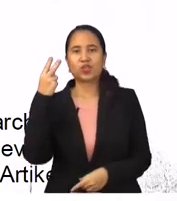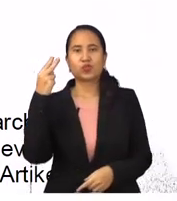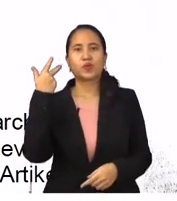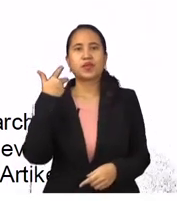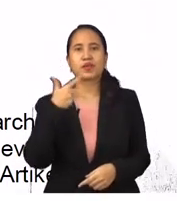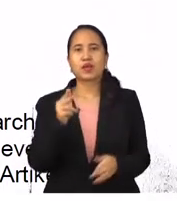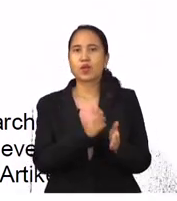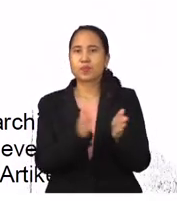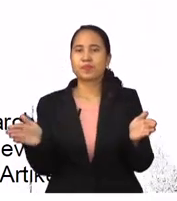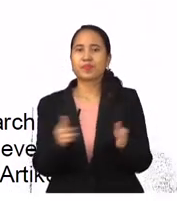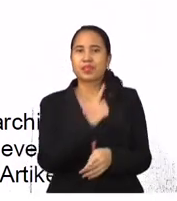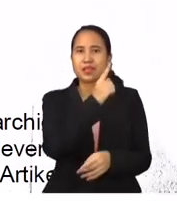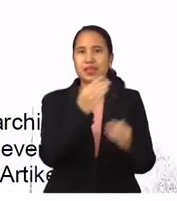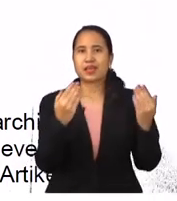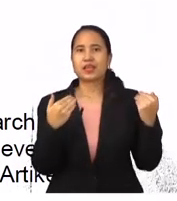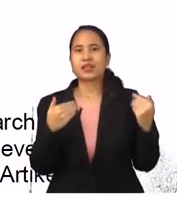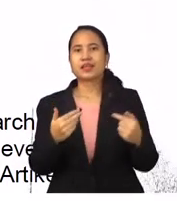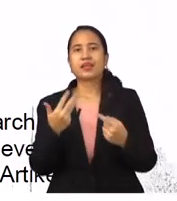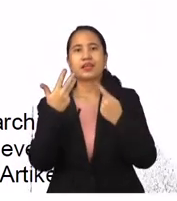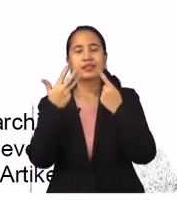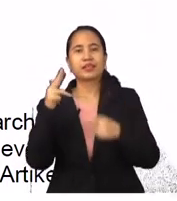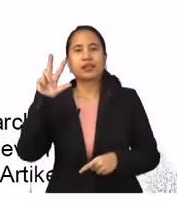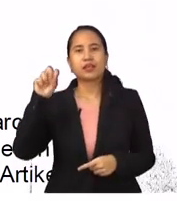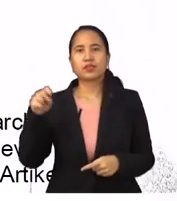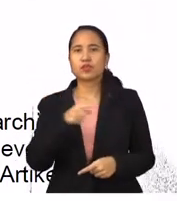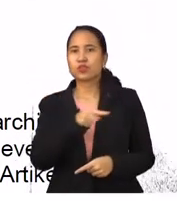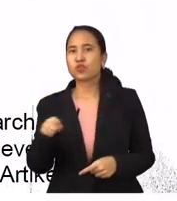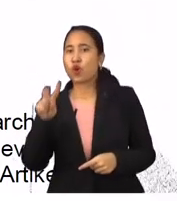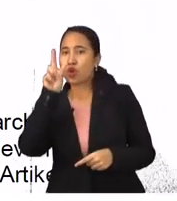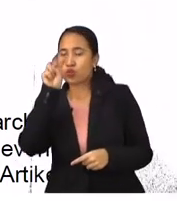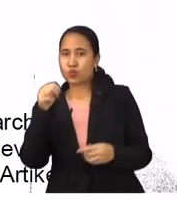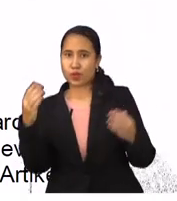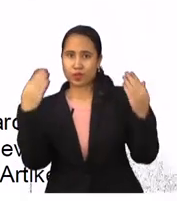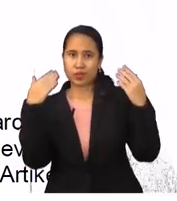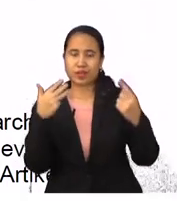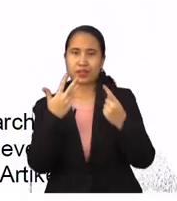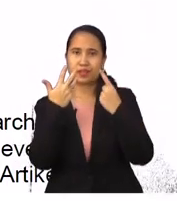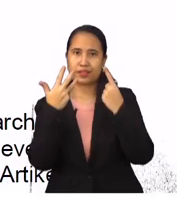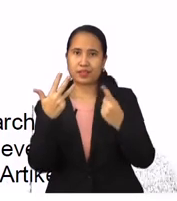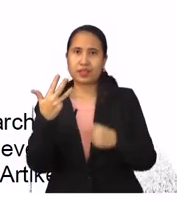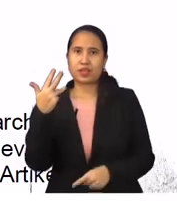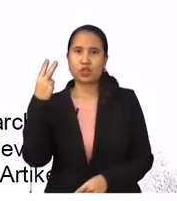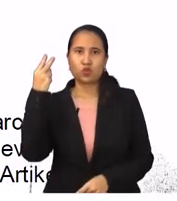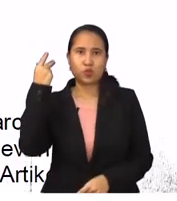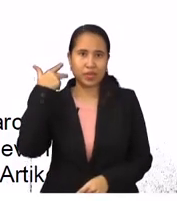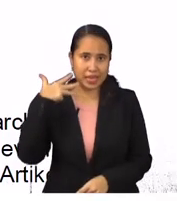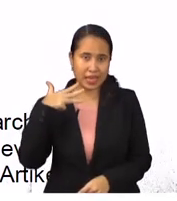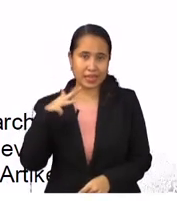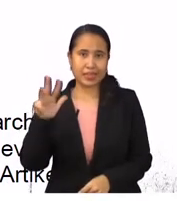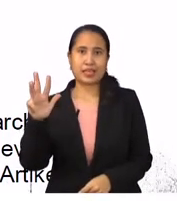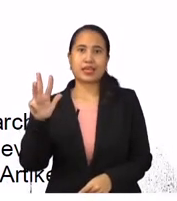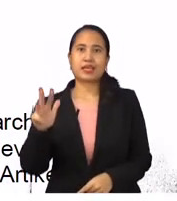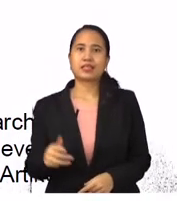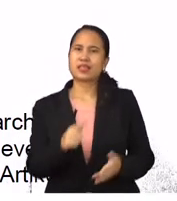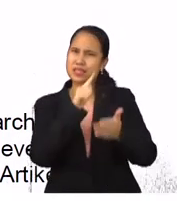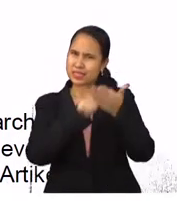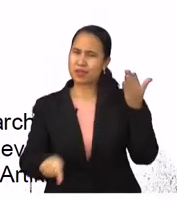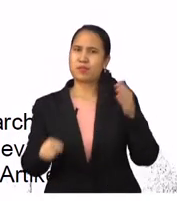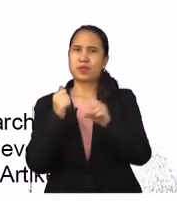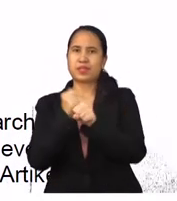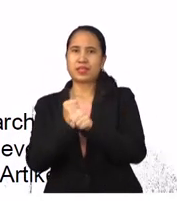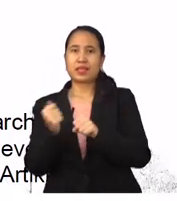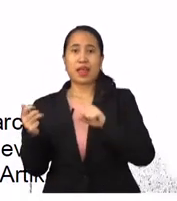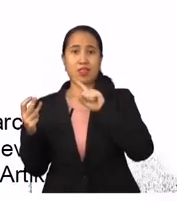de periode van 1 april 1980 tot 20 augustus 1992 strafbare feiten hebben begaan. En